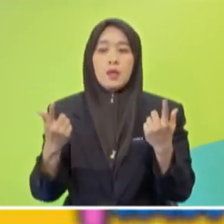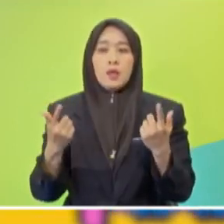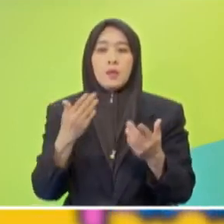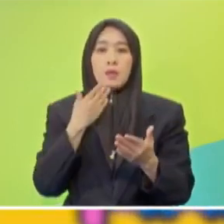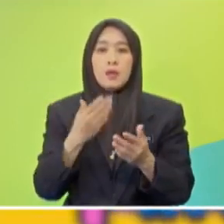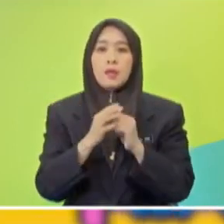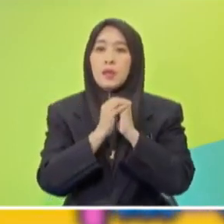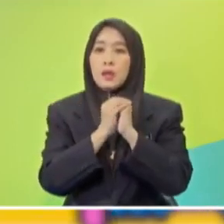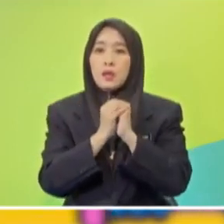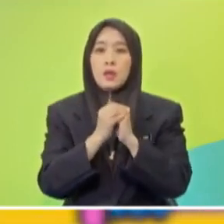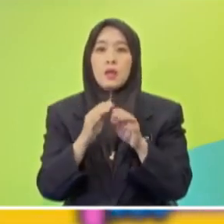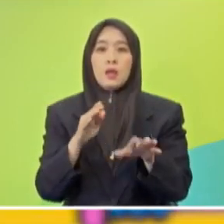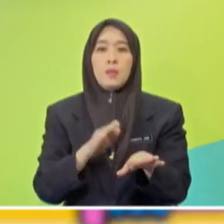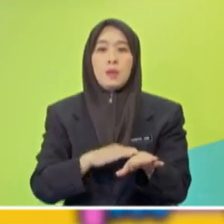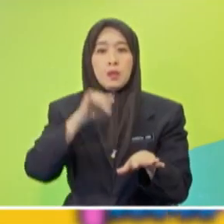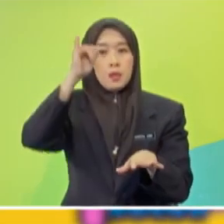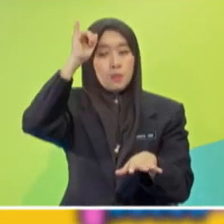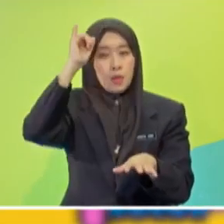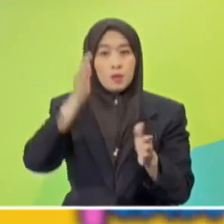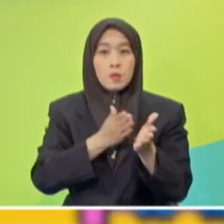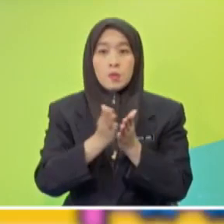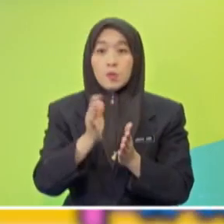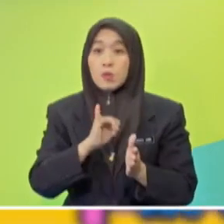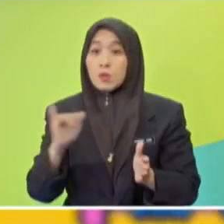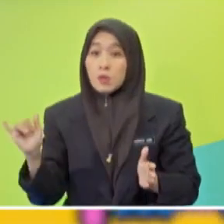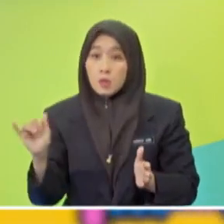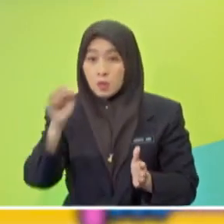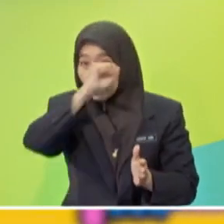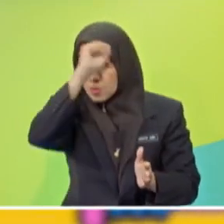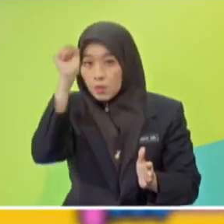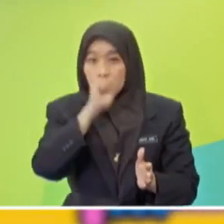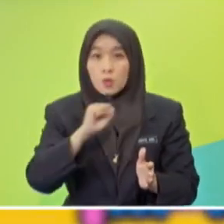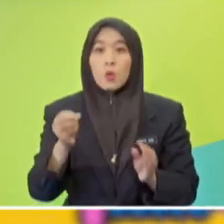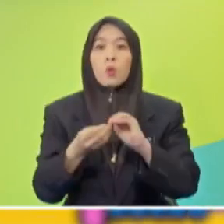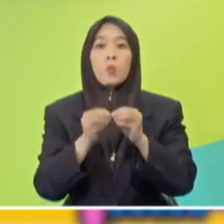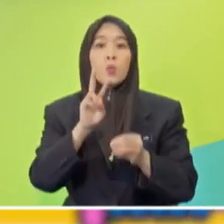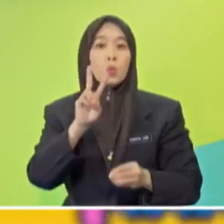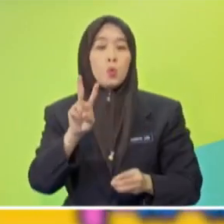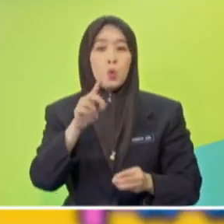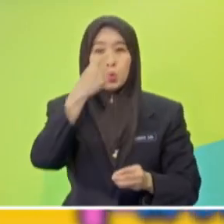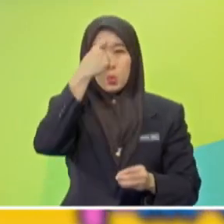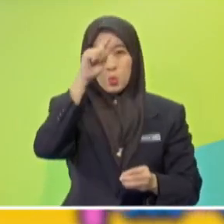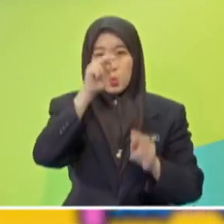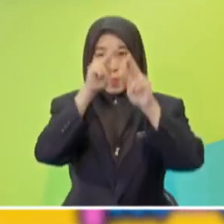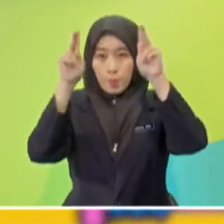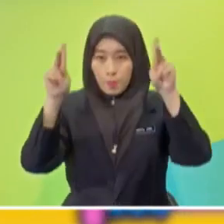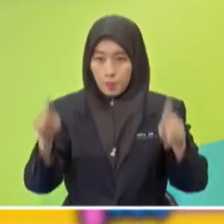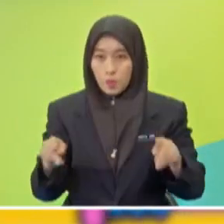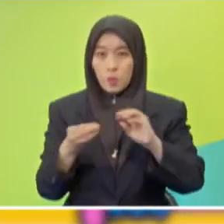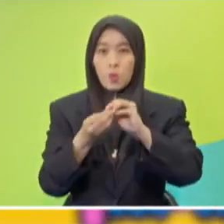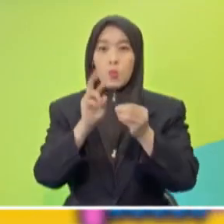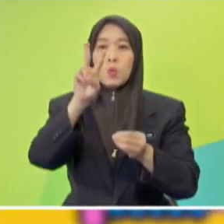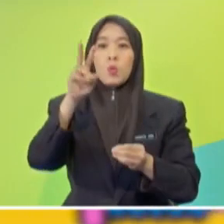Tania diucapkan Oke seterusnya soalnya nomor 2 untuk jadi